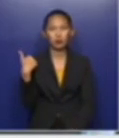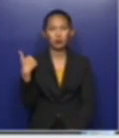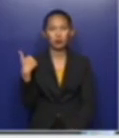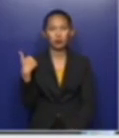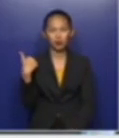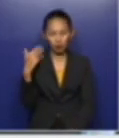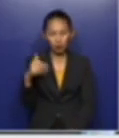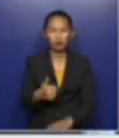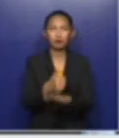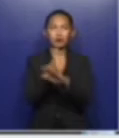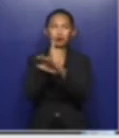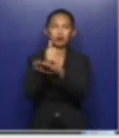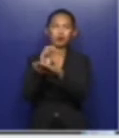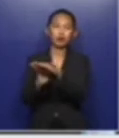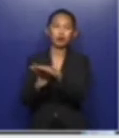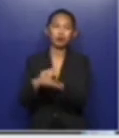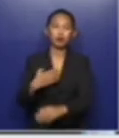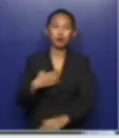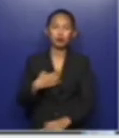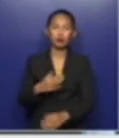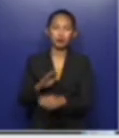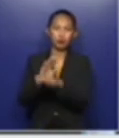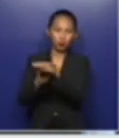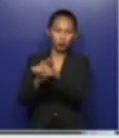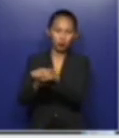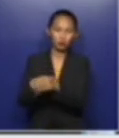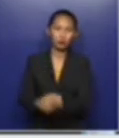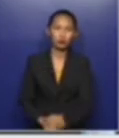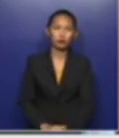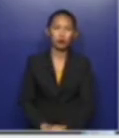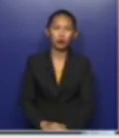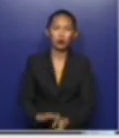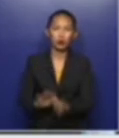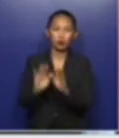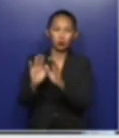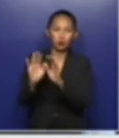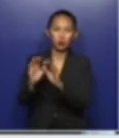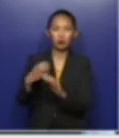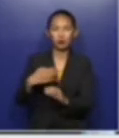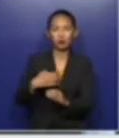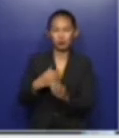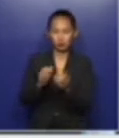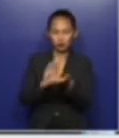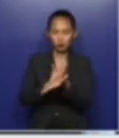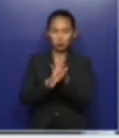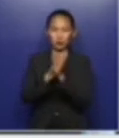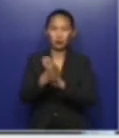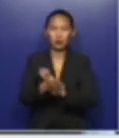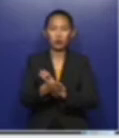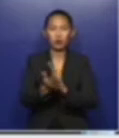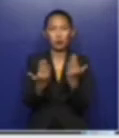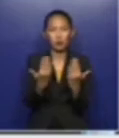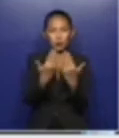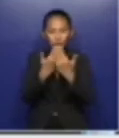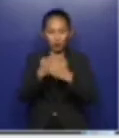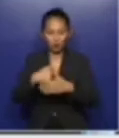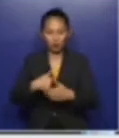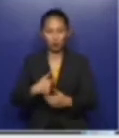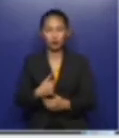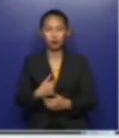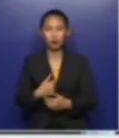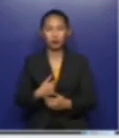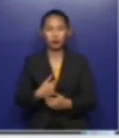ท่านท่านครับตรงนี้เลยครับเป็นข้อเสนอเลยท่านต้องปรับปรุงตัวเองบริหารภาวะวิกฤตให้เป็นภาวะวิกฤตจริ